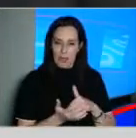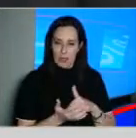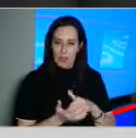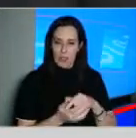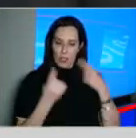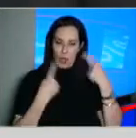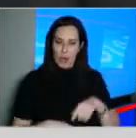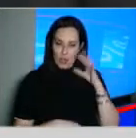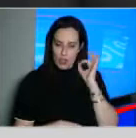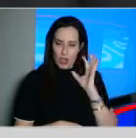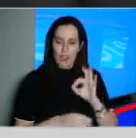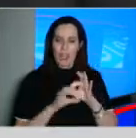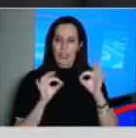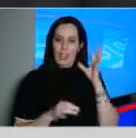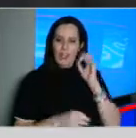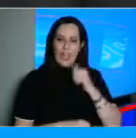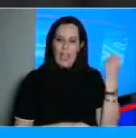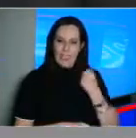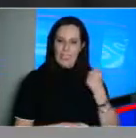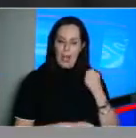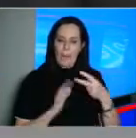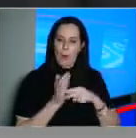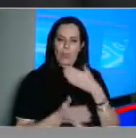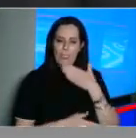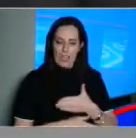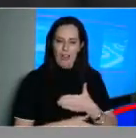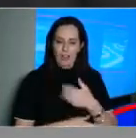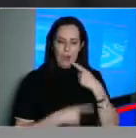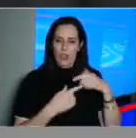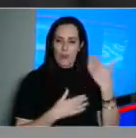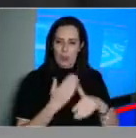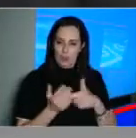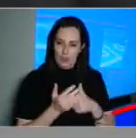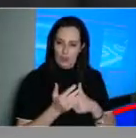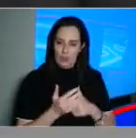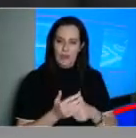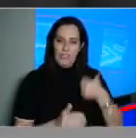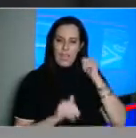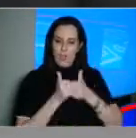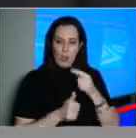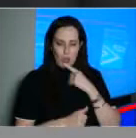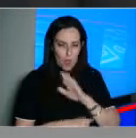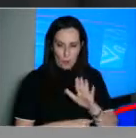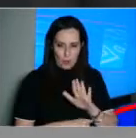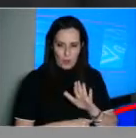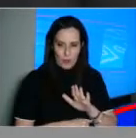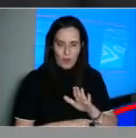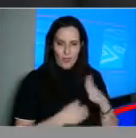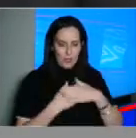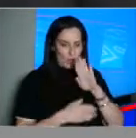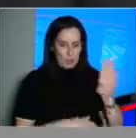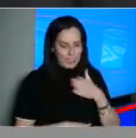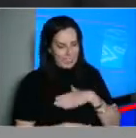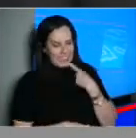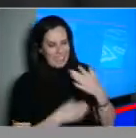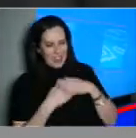שזה יום האישה, אז נתחיל באישה הכי חזקה בפוליטיקה הישראלית בשנים האחרונות, מירי רגב, אני לא מדבר על שרה נתניהו. זהו, אני